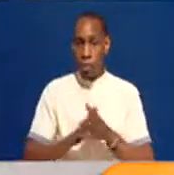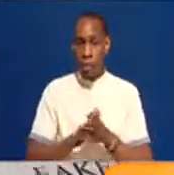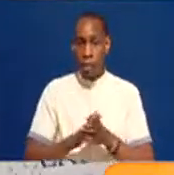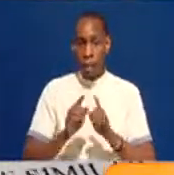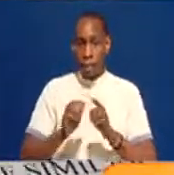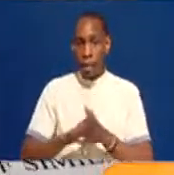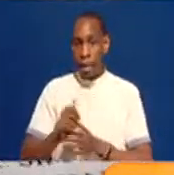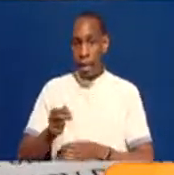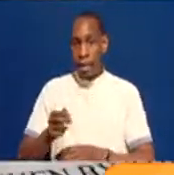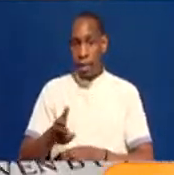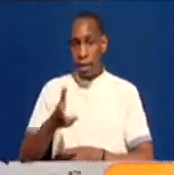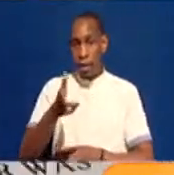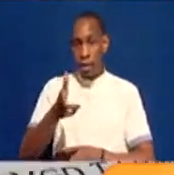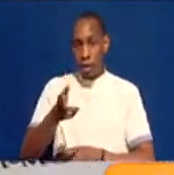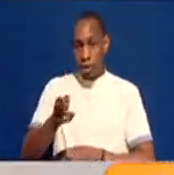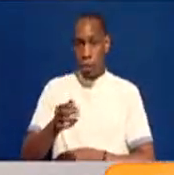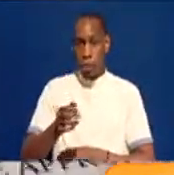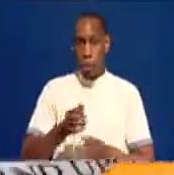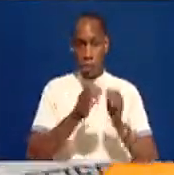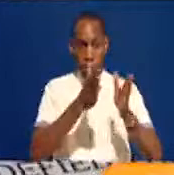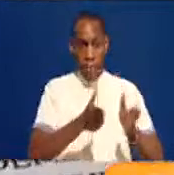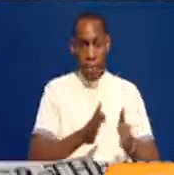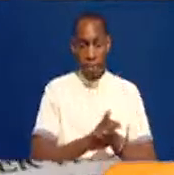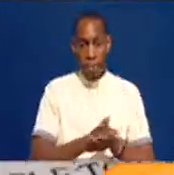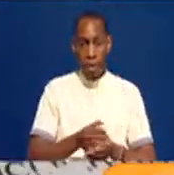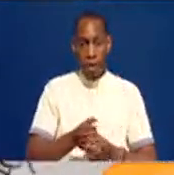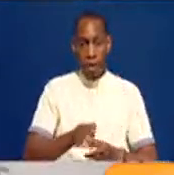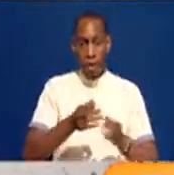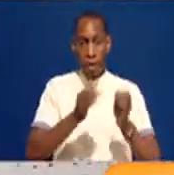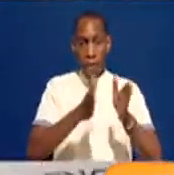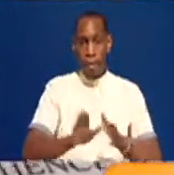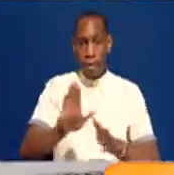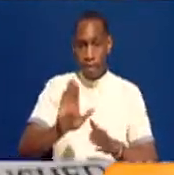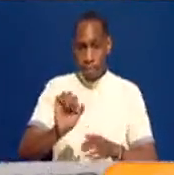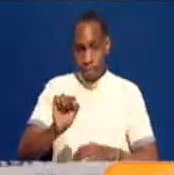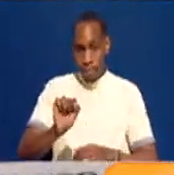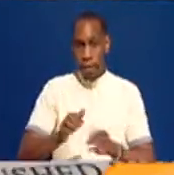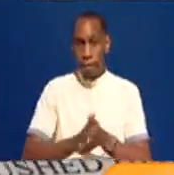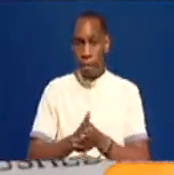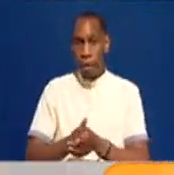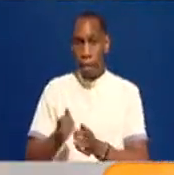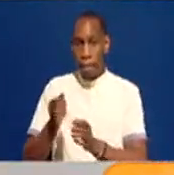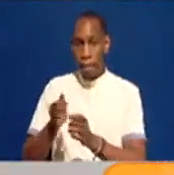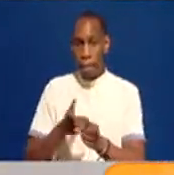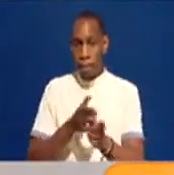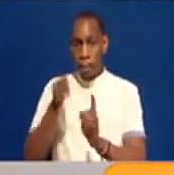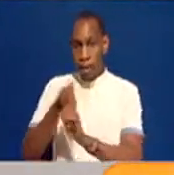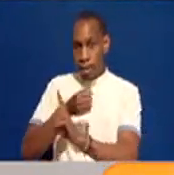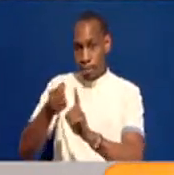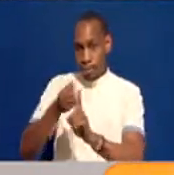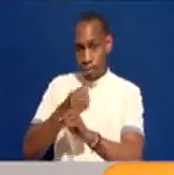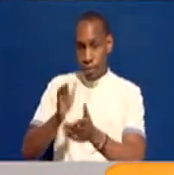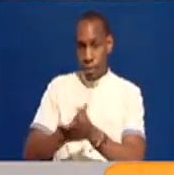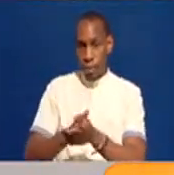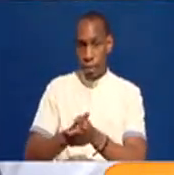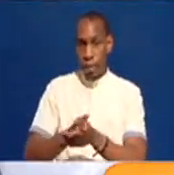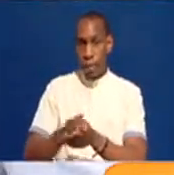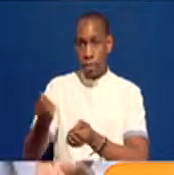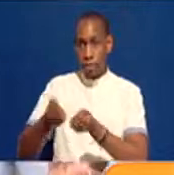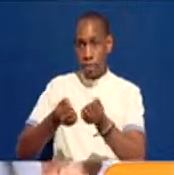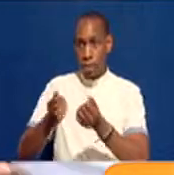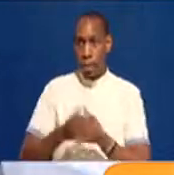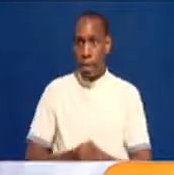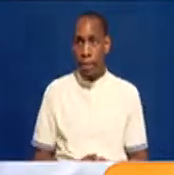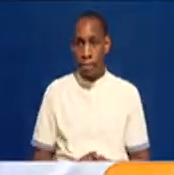Koplo Mtuku walipigwa risasi mkononi. Maafisa hao wanadai kukabiliana kirisasi na waliokuwa garini humo.